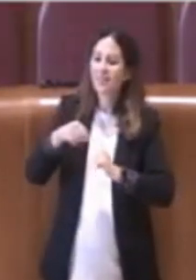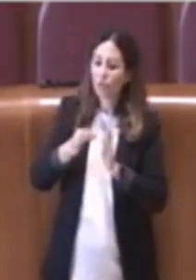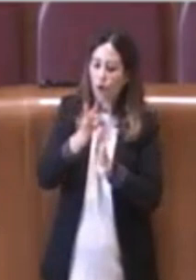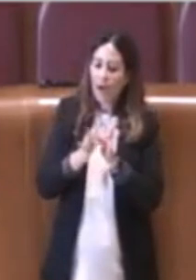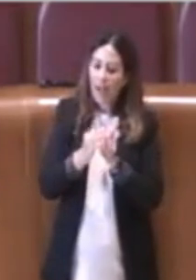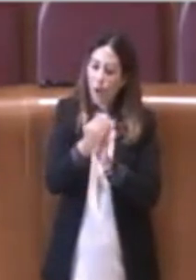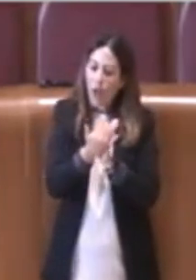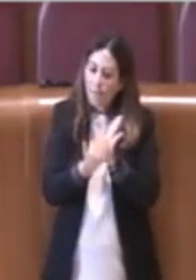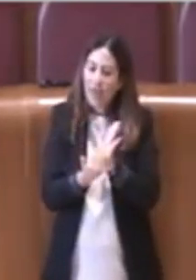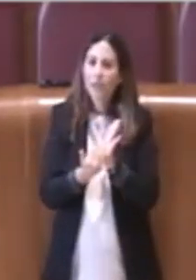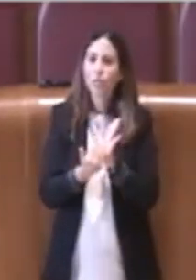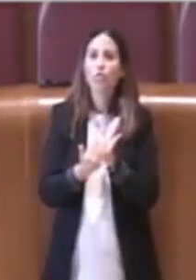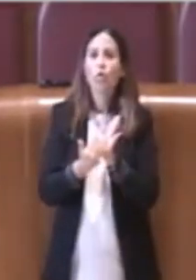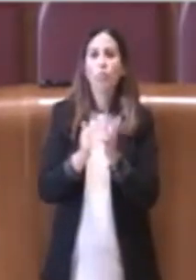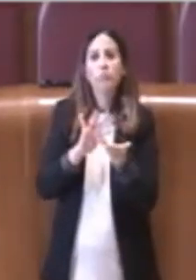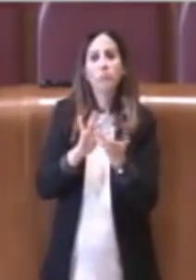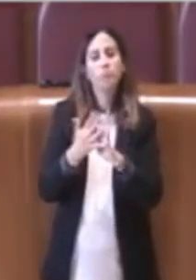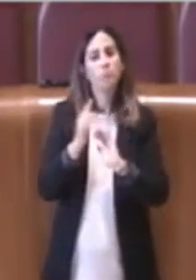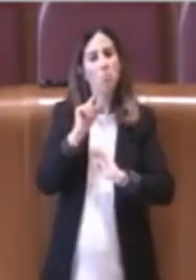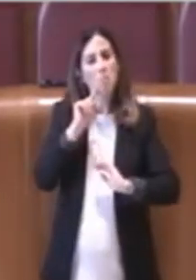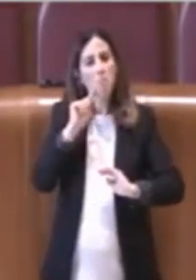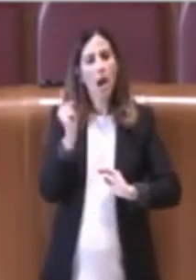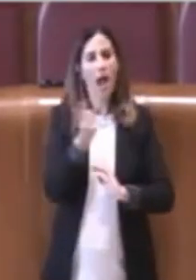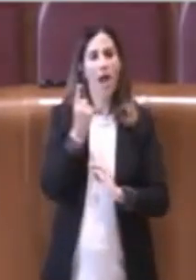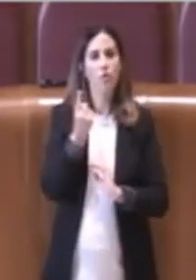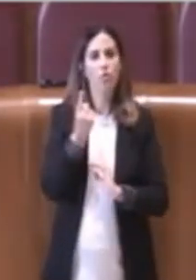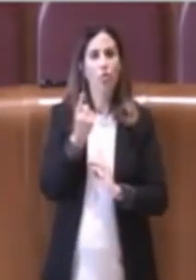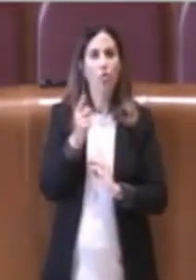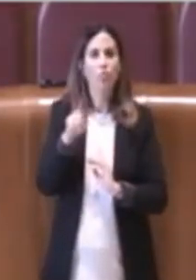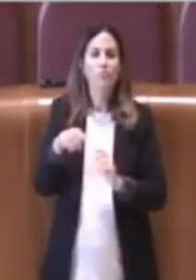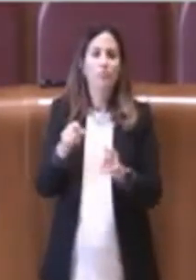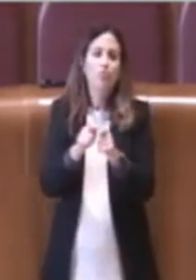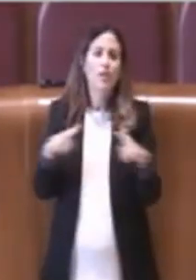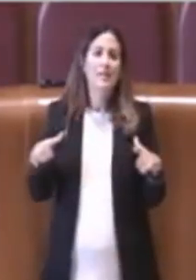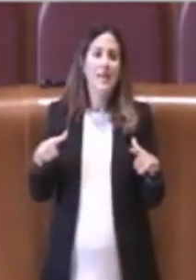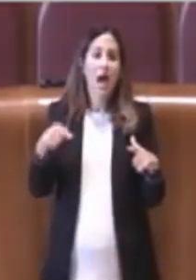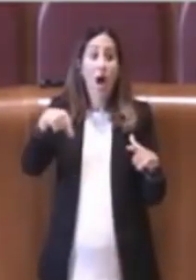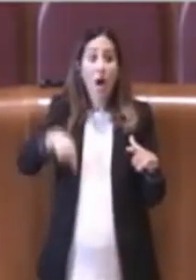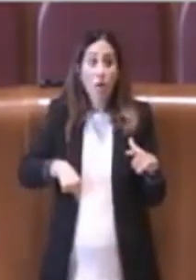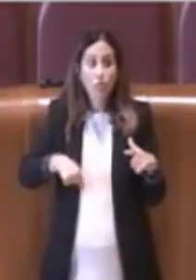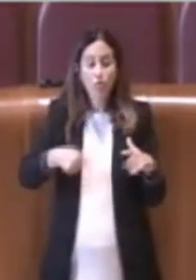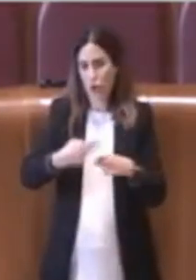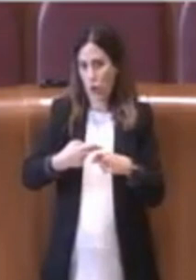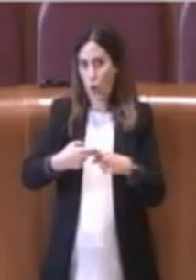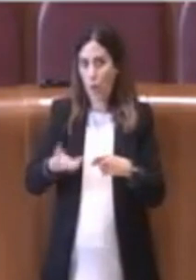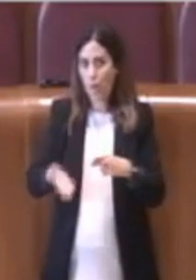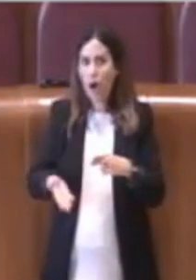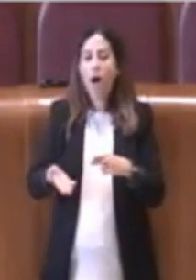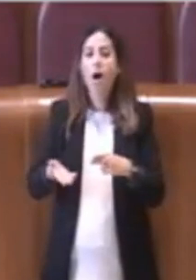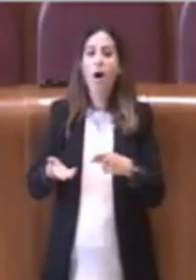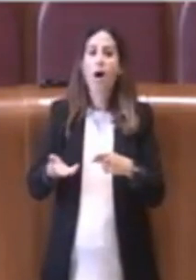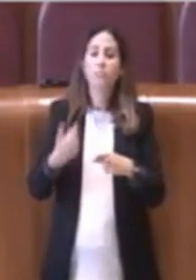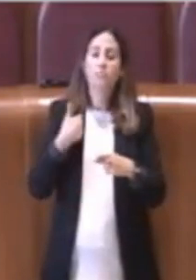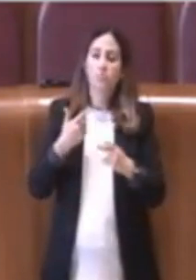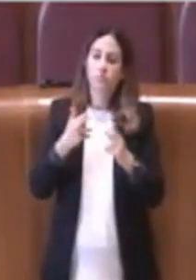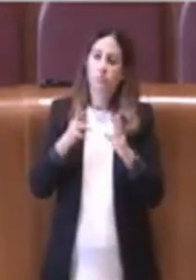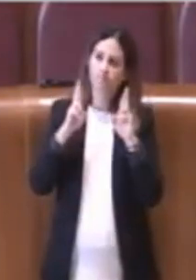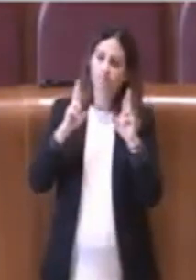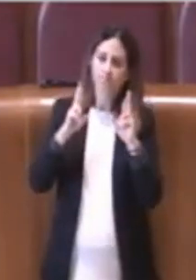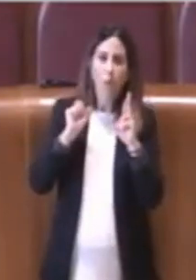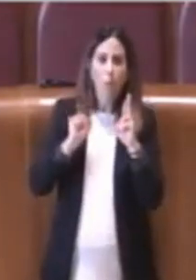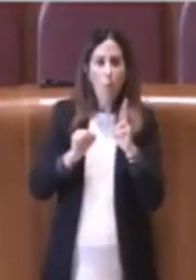poteva può e mi auguro che ovviamente farà approverà in quest'aula